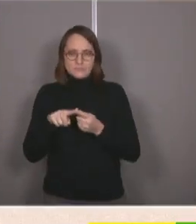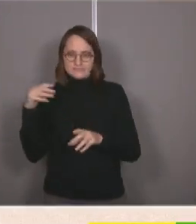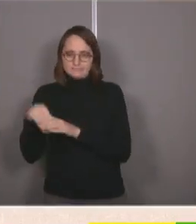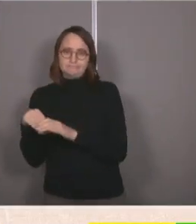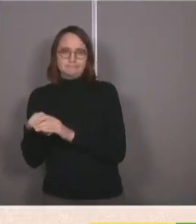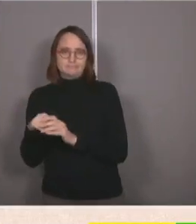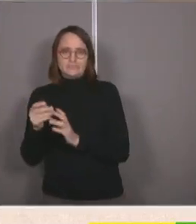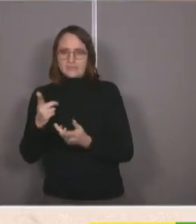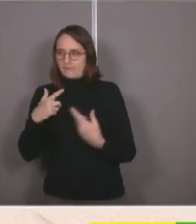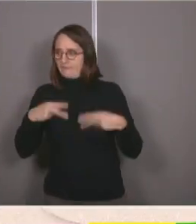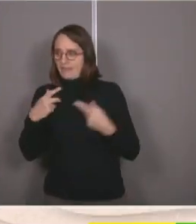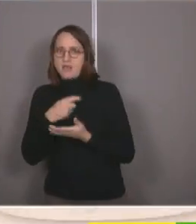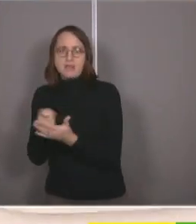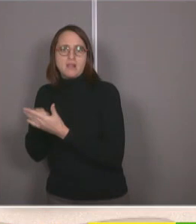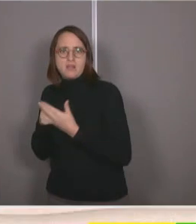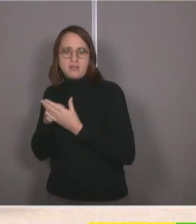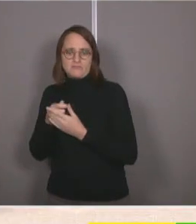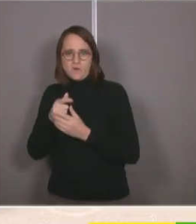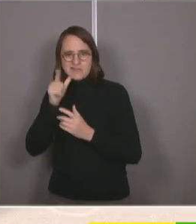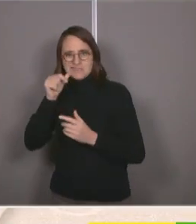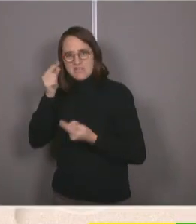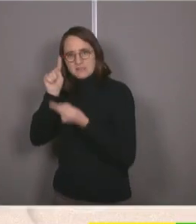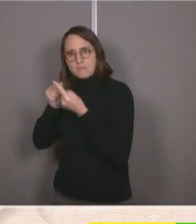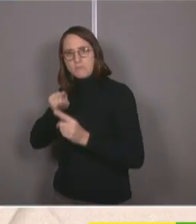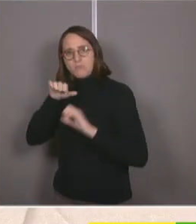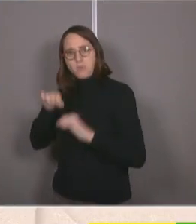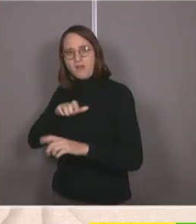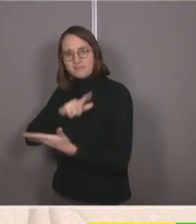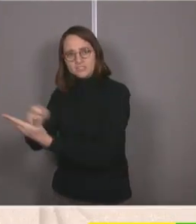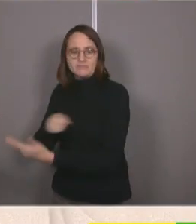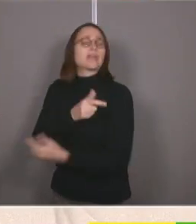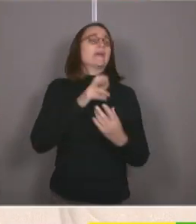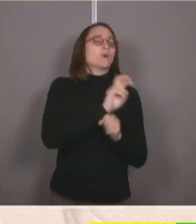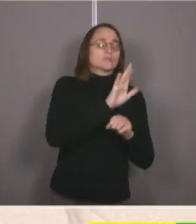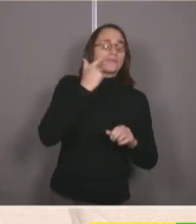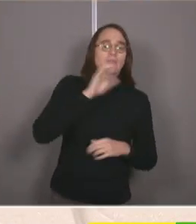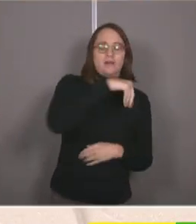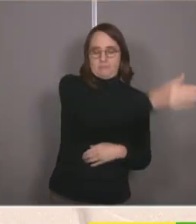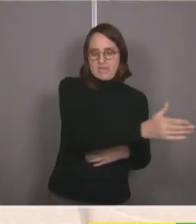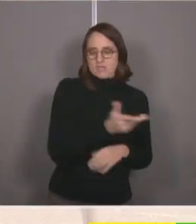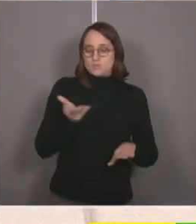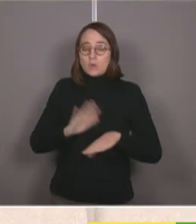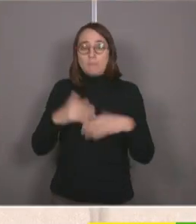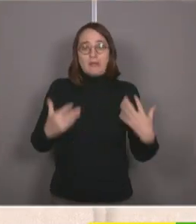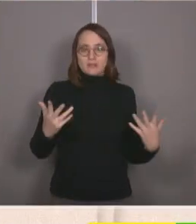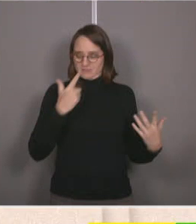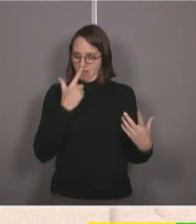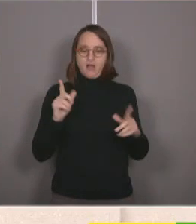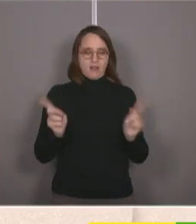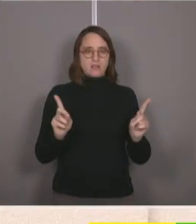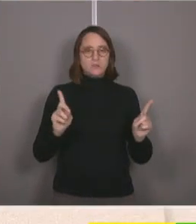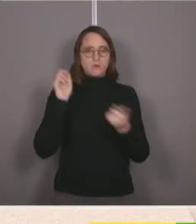conciliable. L'important, il fallait mettre le paquet, si je puis dire, sur la question du pouvoir d'achat. On voit que cette bataille d'Hernani, cette